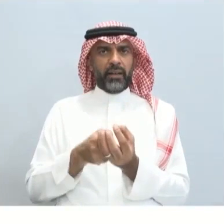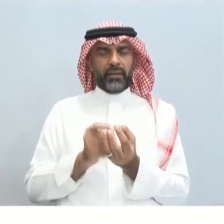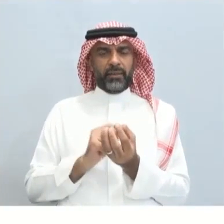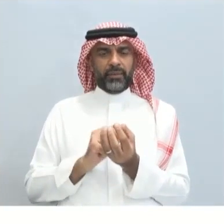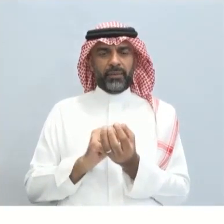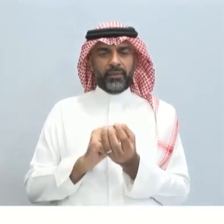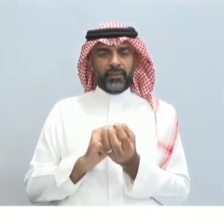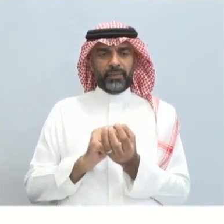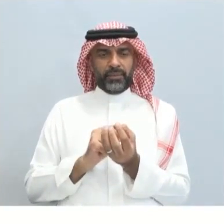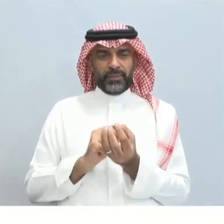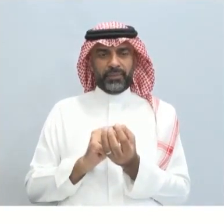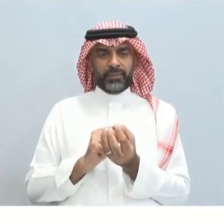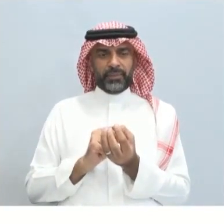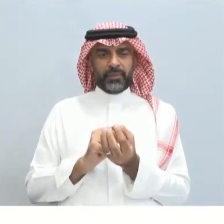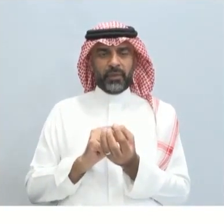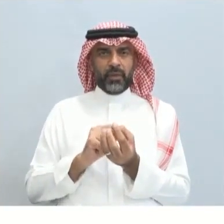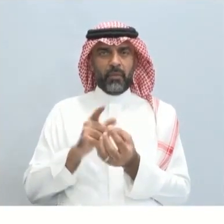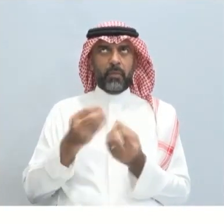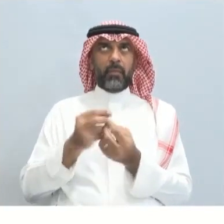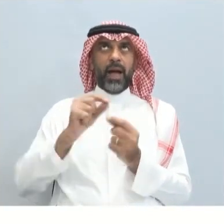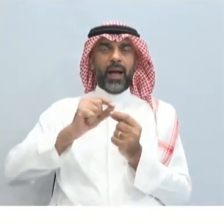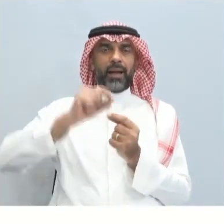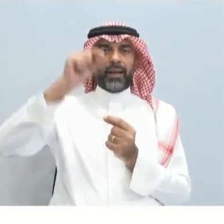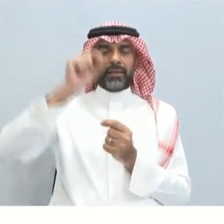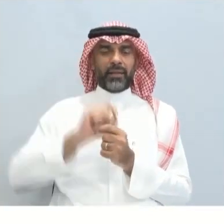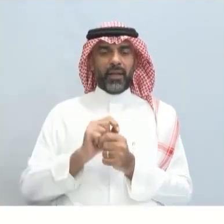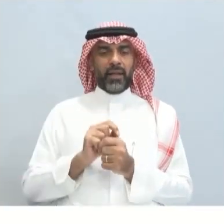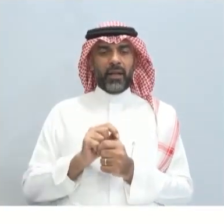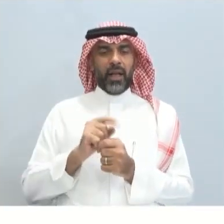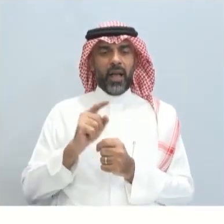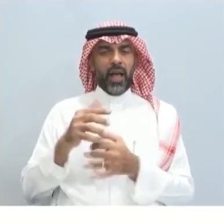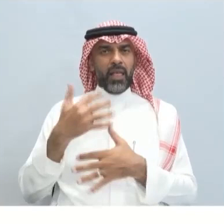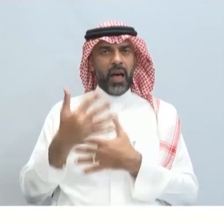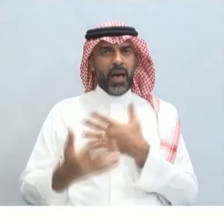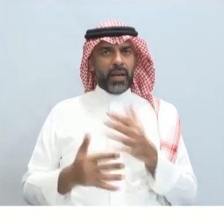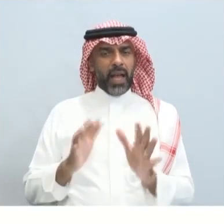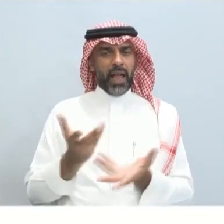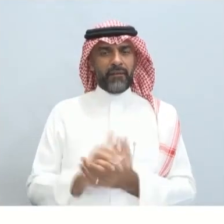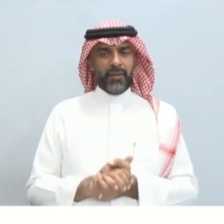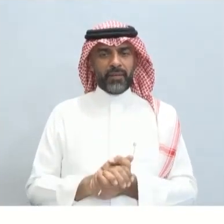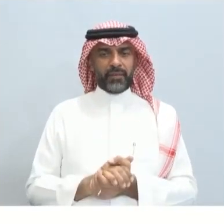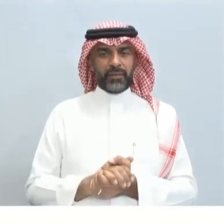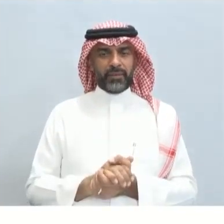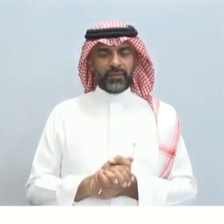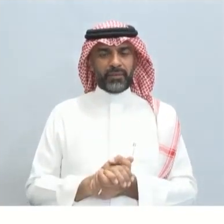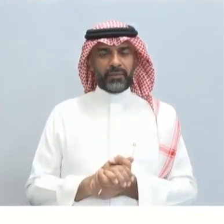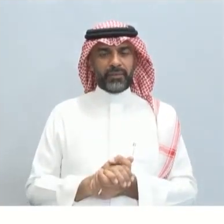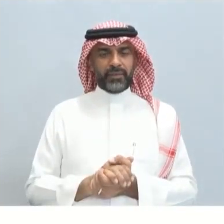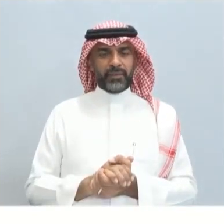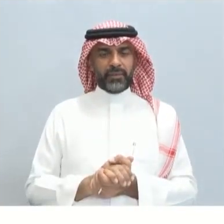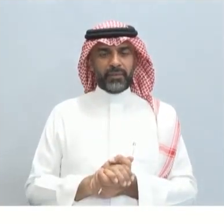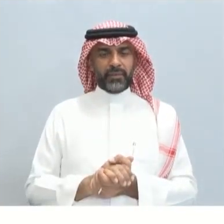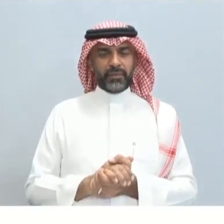ثقيل معلق في الخيط هذه الاداه تتحرك ما نوع حركتها نعم احسنت اذا هي